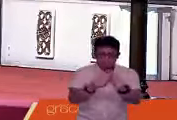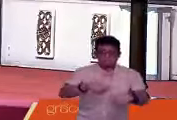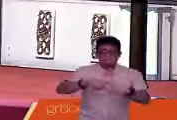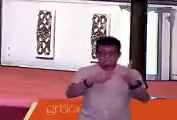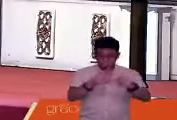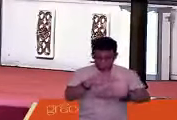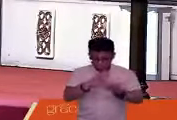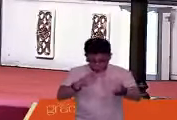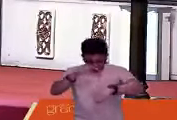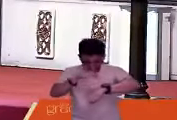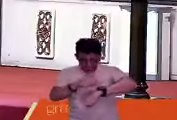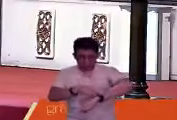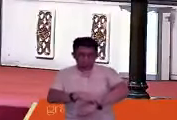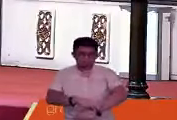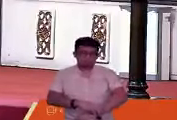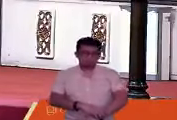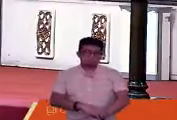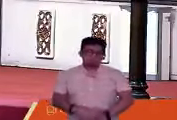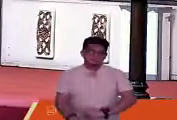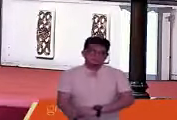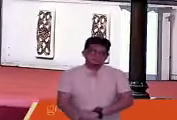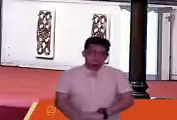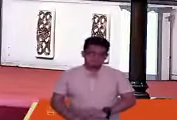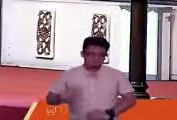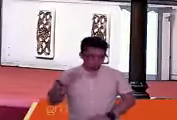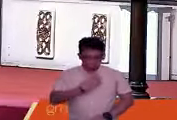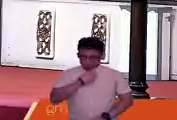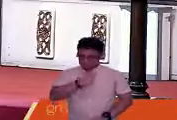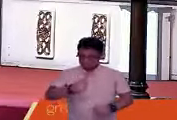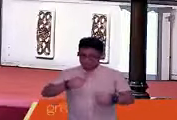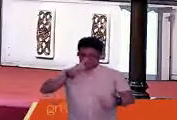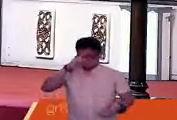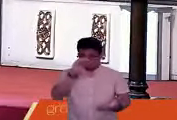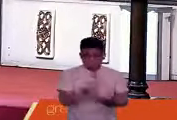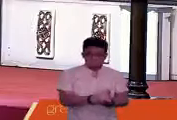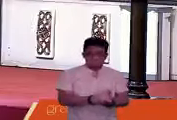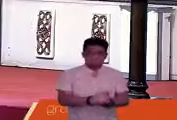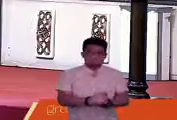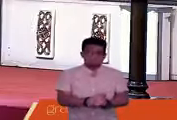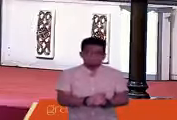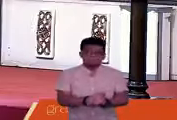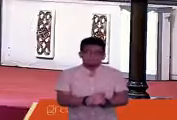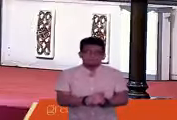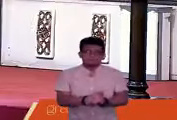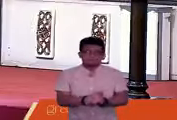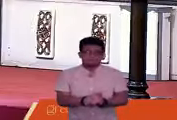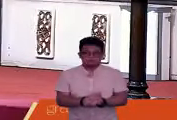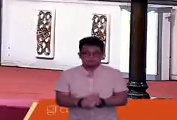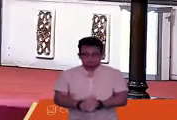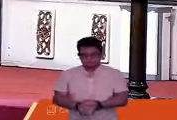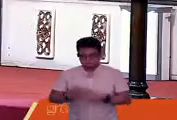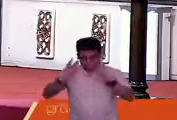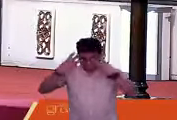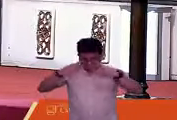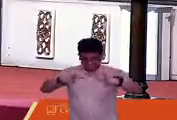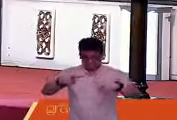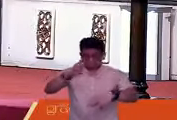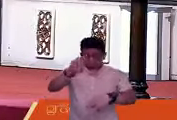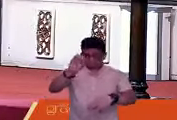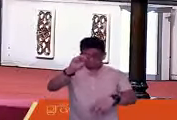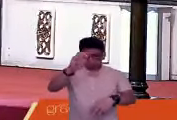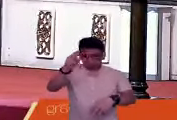But sometimes mga kaigsunan, we don't believe it. We don't believe it. Look at it,